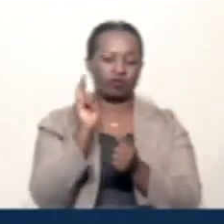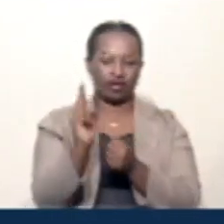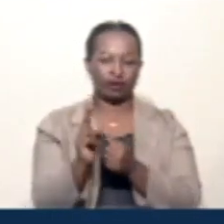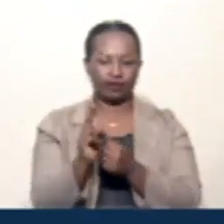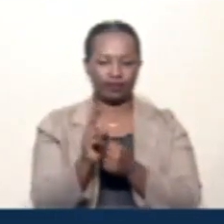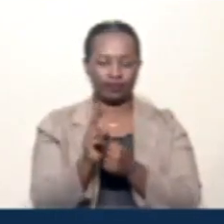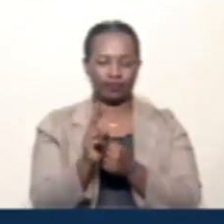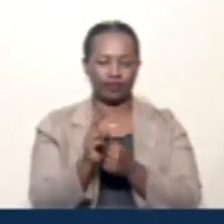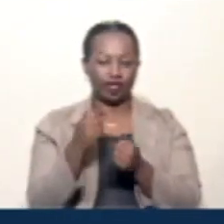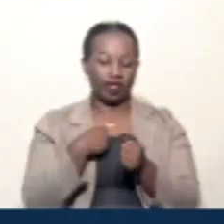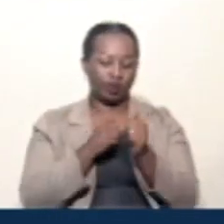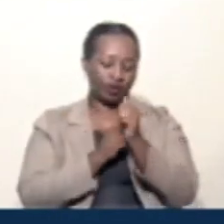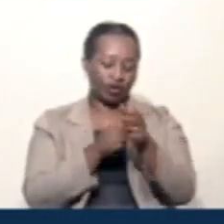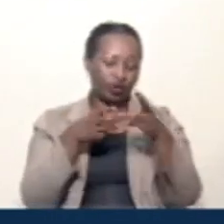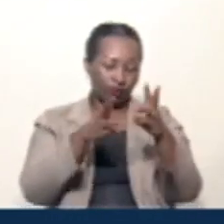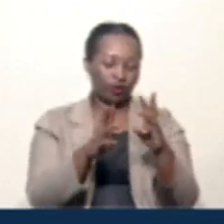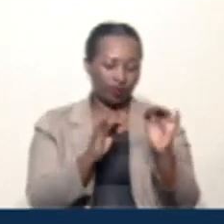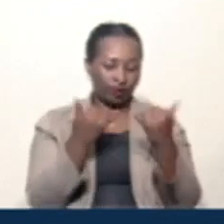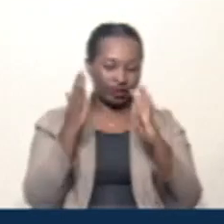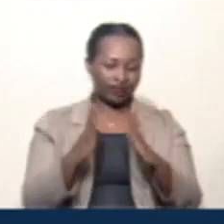12. Kije uko abakinnyi biyerekanye